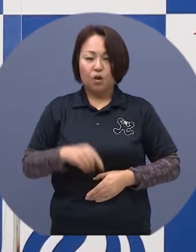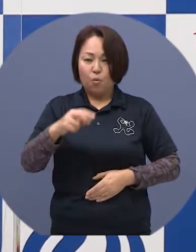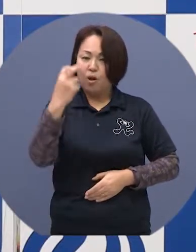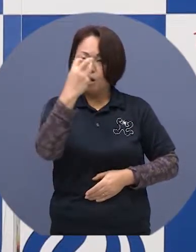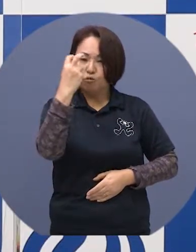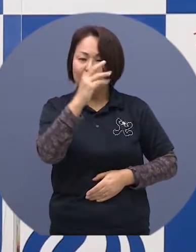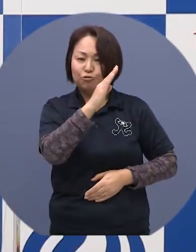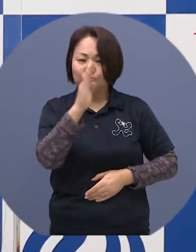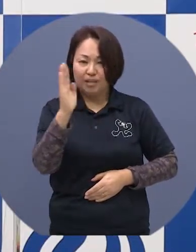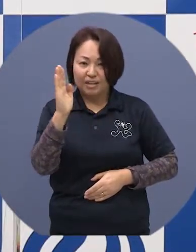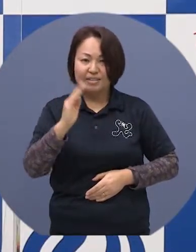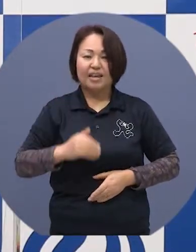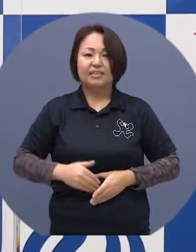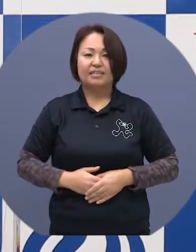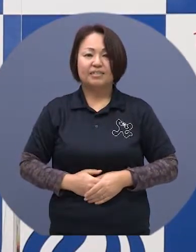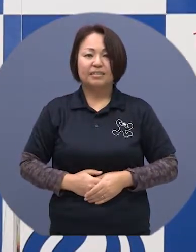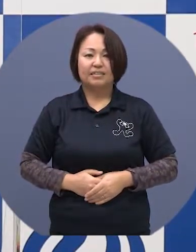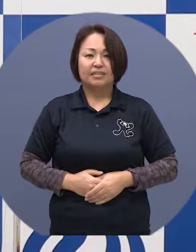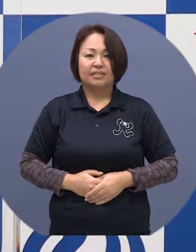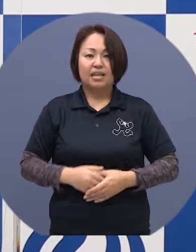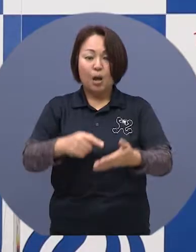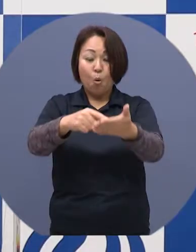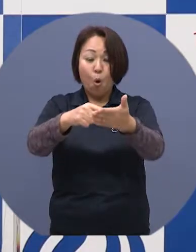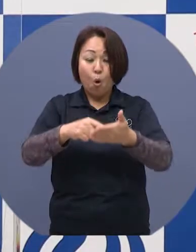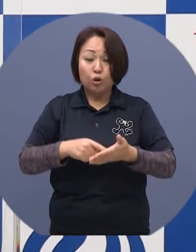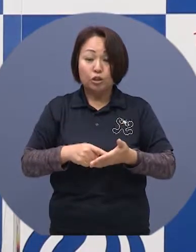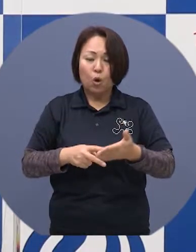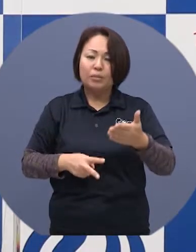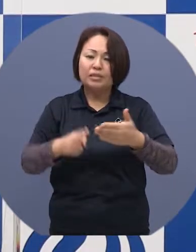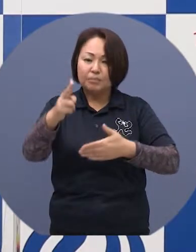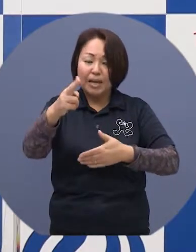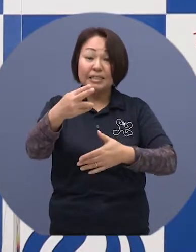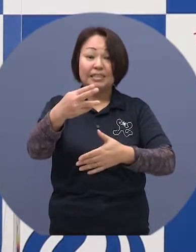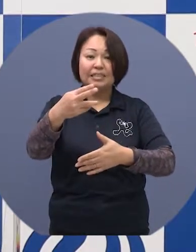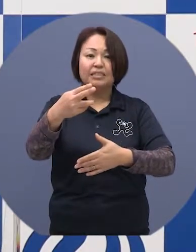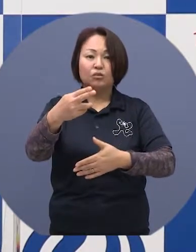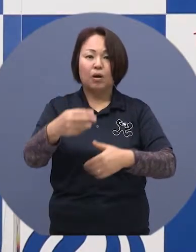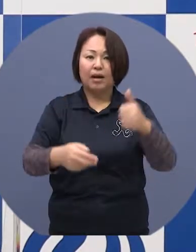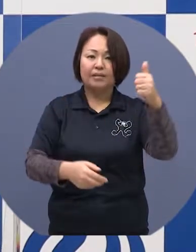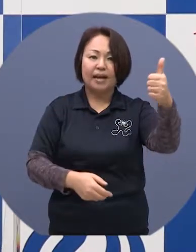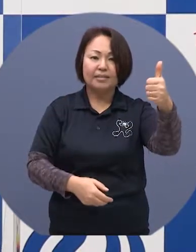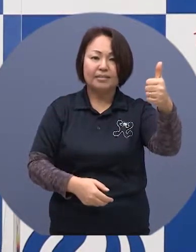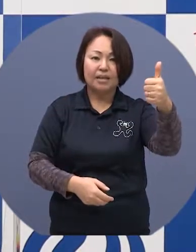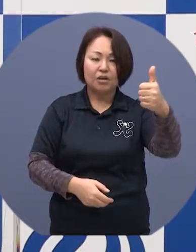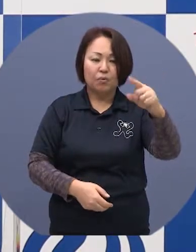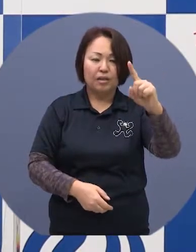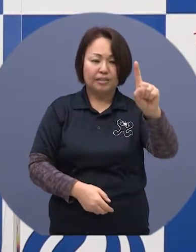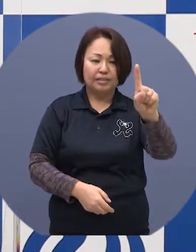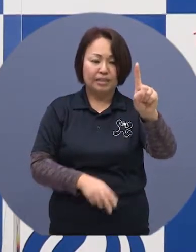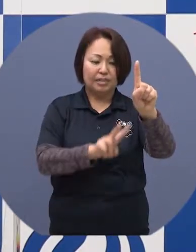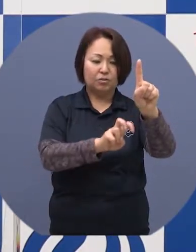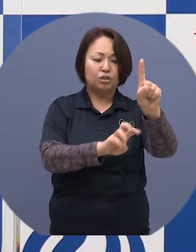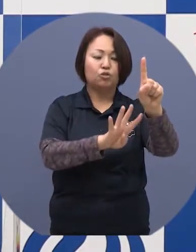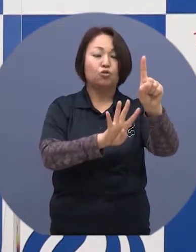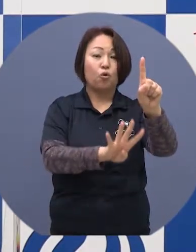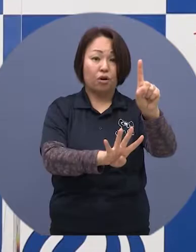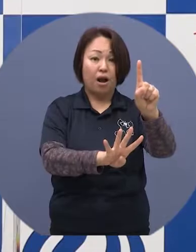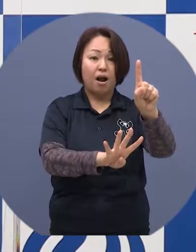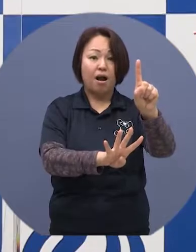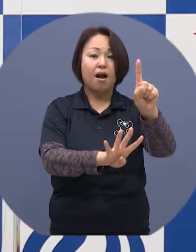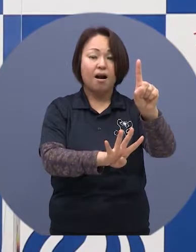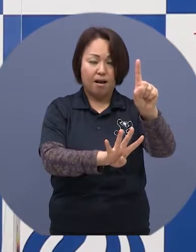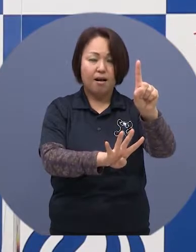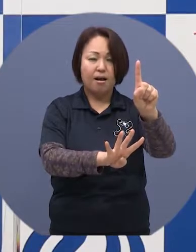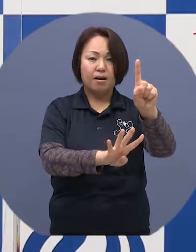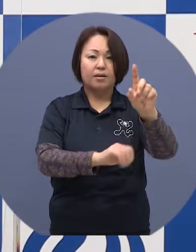確認いただければと思っております申込み期限につきましては男性は24jan の日曜日まで